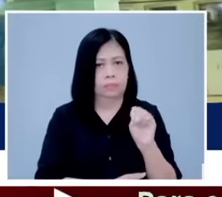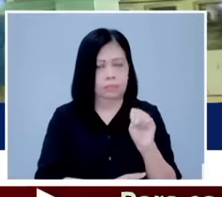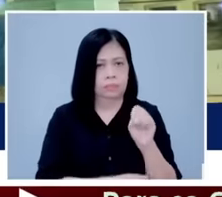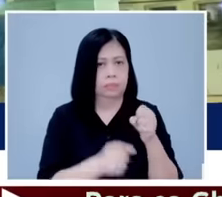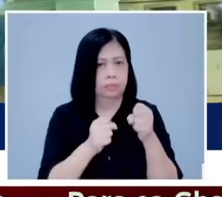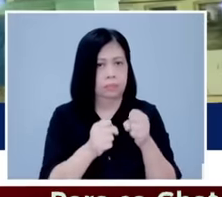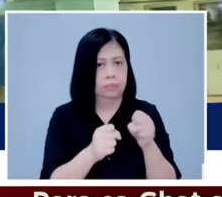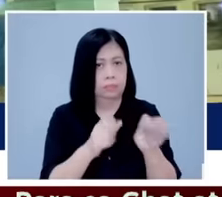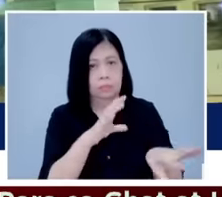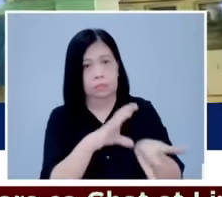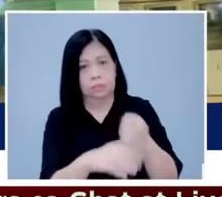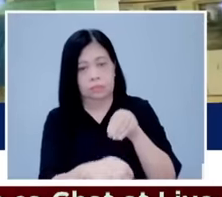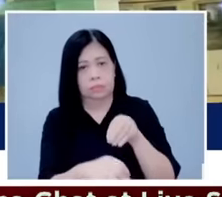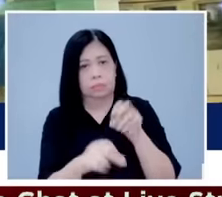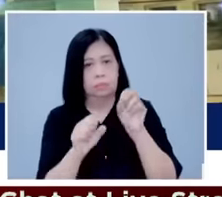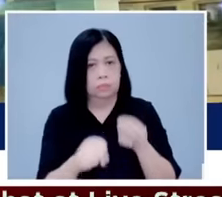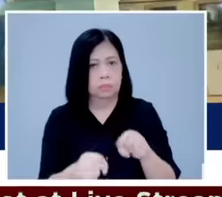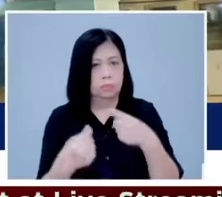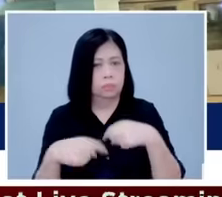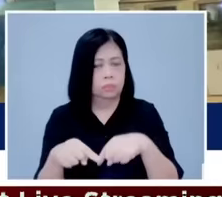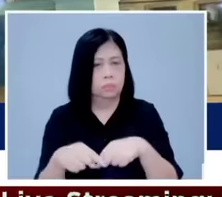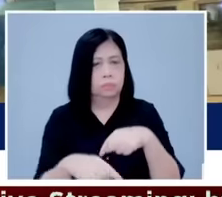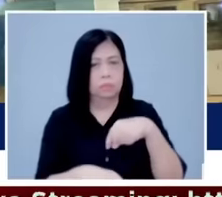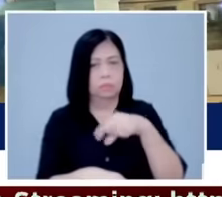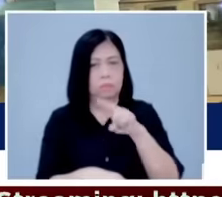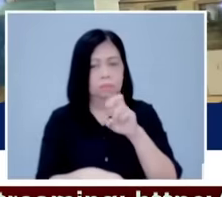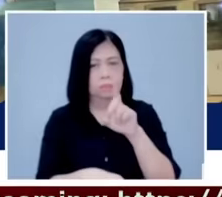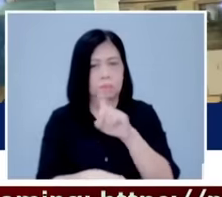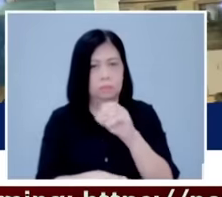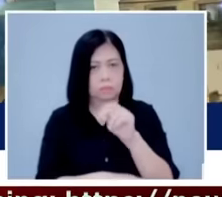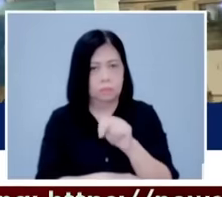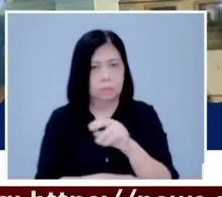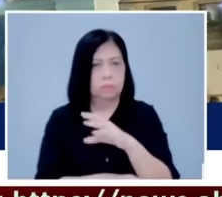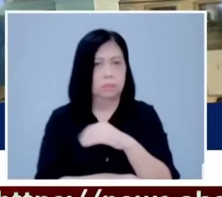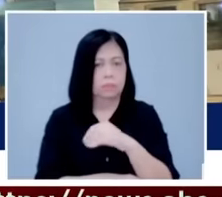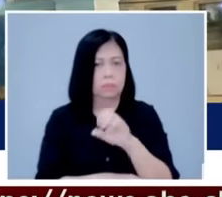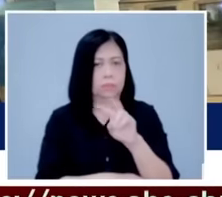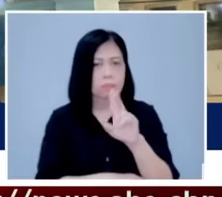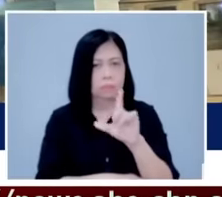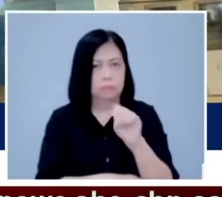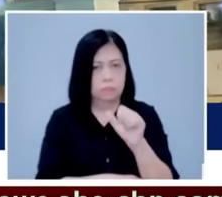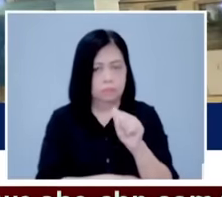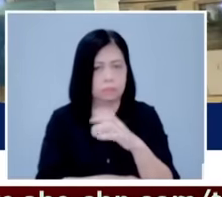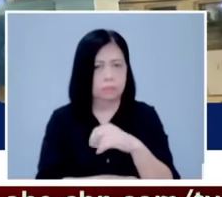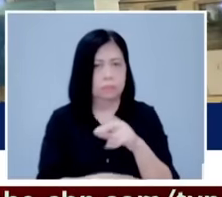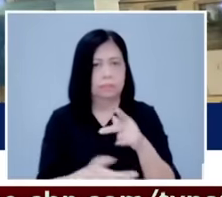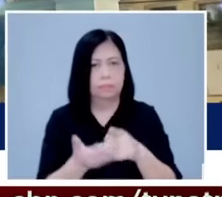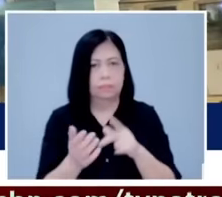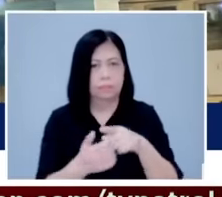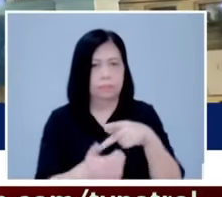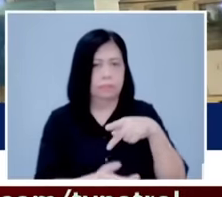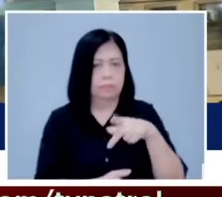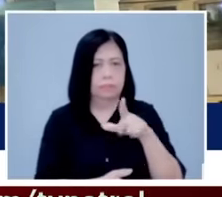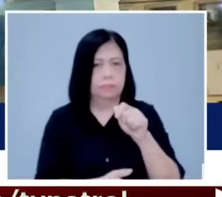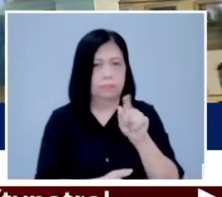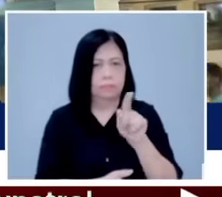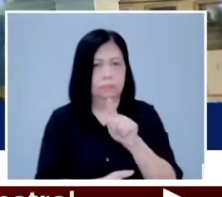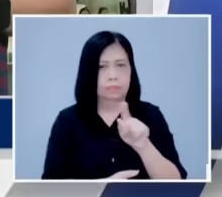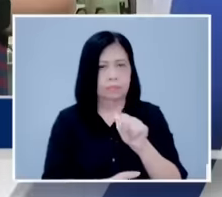ka naman ng simbahan, ikaw ay dadaan sa Quezon Boulevard, sa Evangelista at sa bahagi naman ng Plaza San Juan.